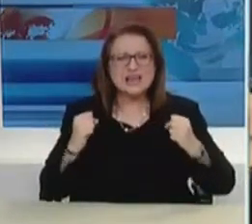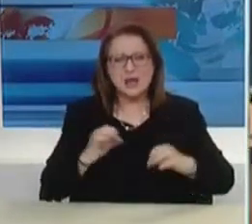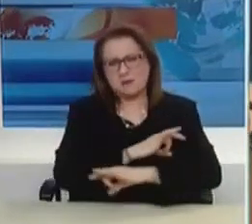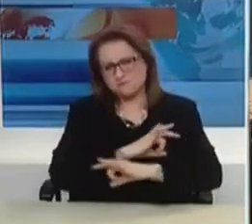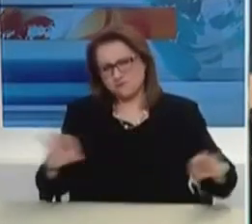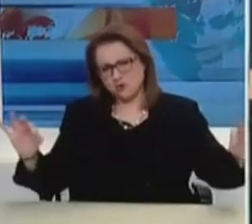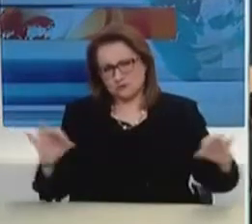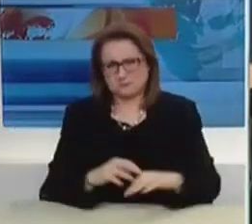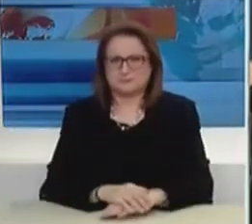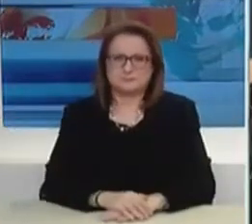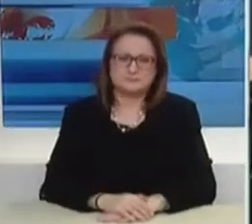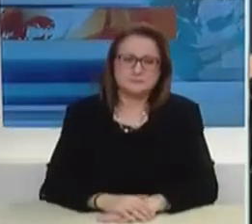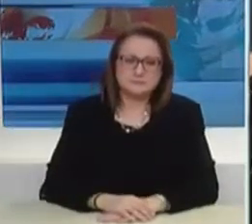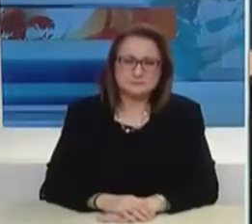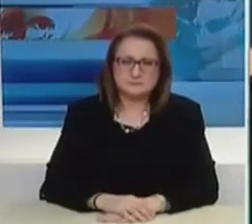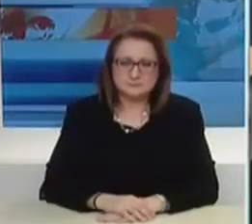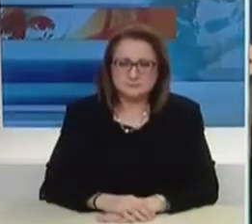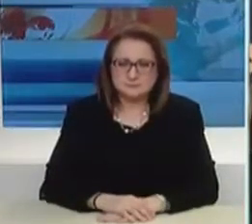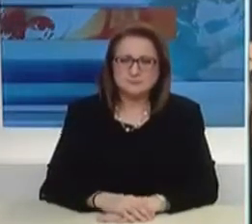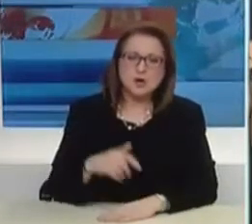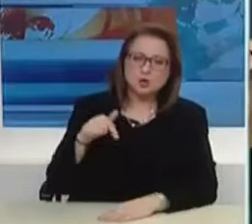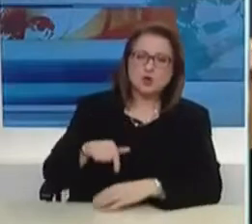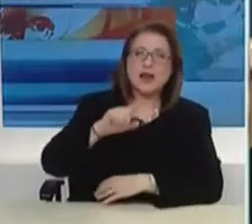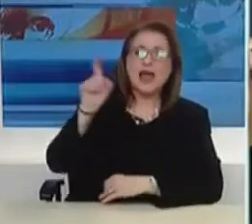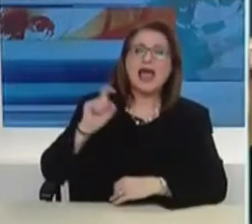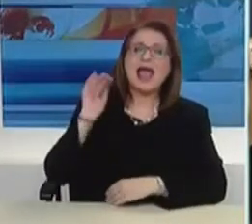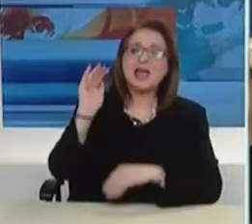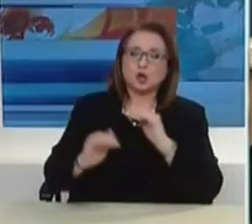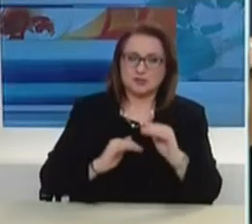Ευχαριστούμε κύριε Ψηλή. Να περάσουμε τώρα σε ερωτήσεις.